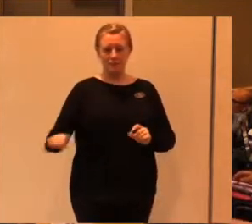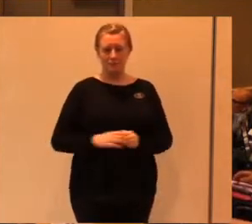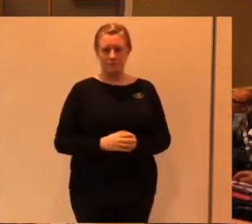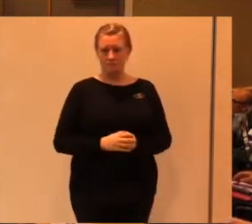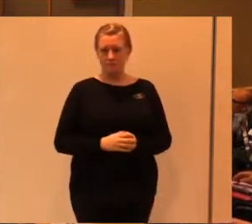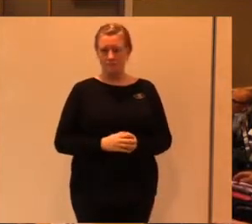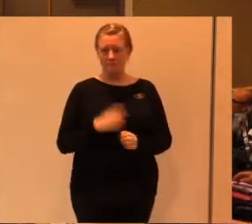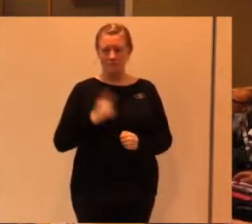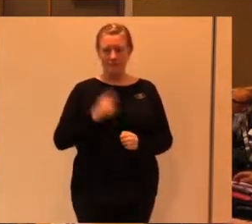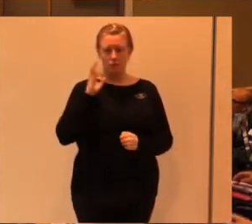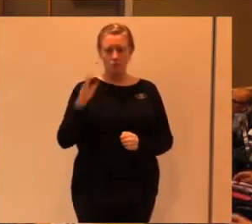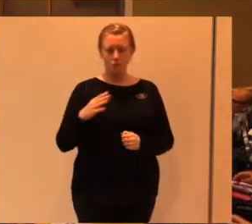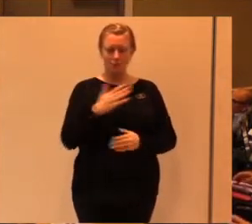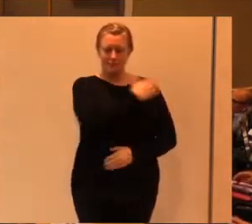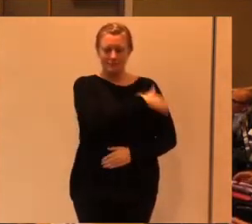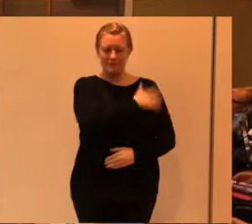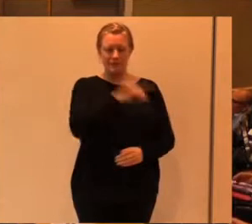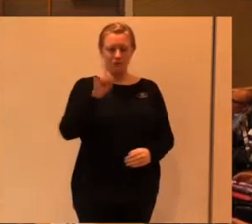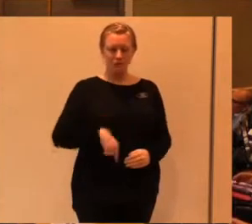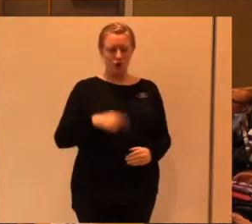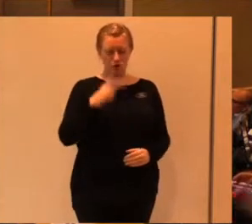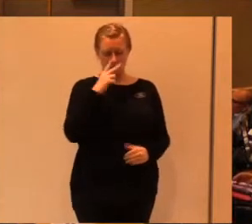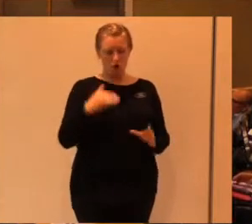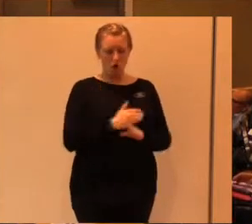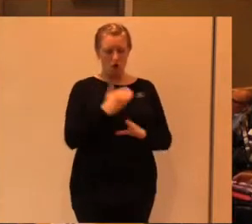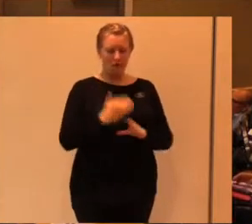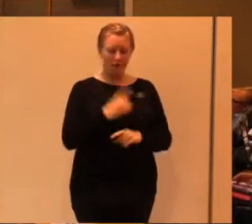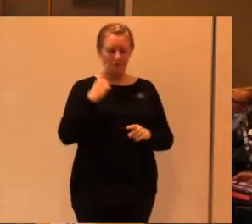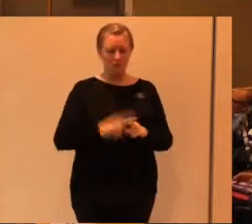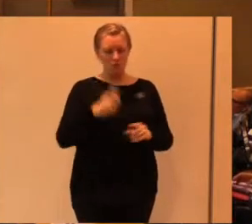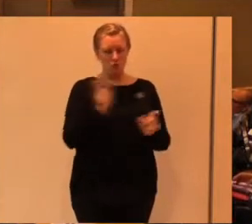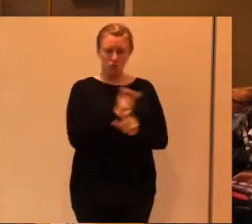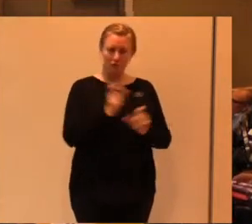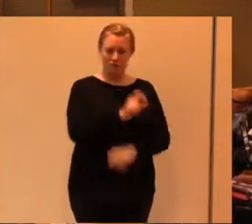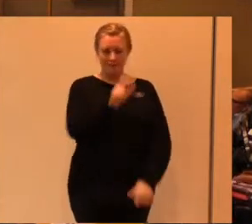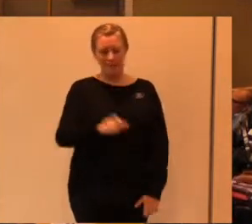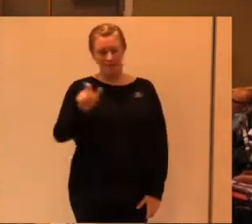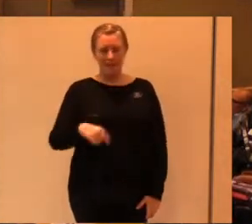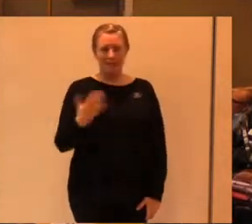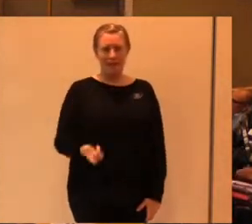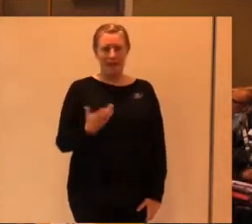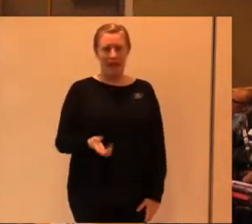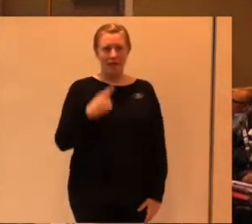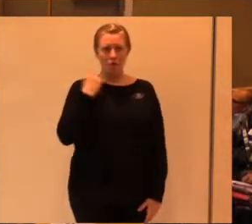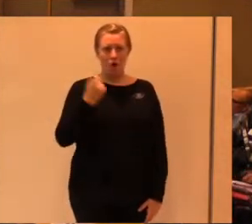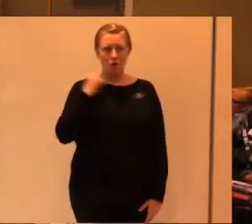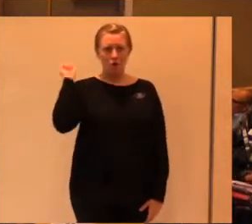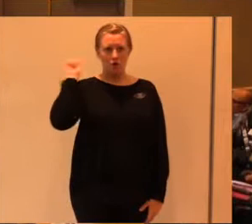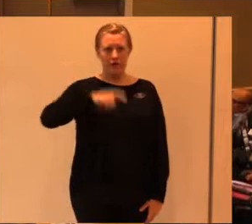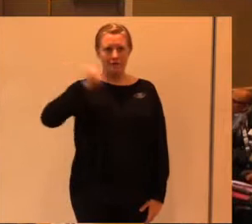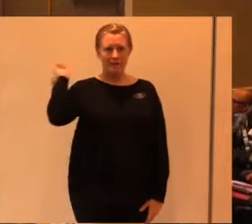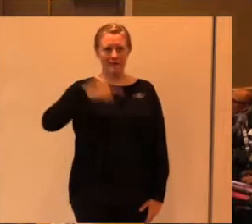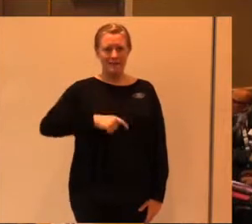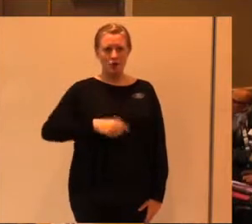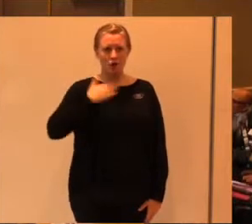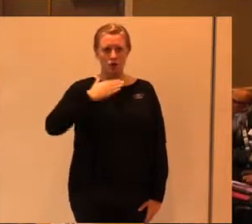textremsa är en ljudtjänst för synskadade och dyslektiker. Tjänsten består av en talsyntetisk röst som läser upp